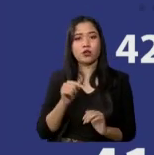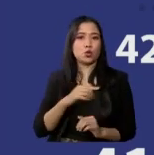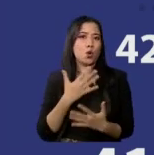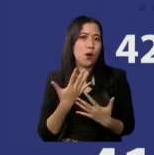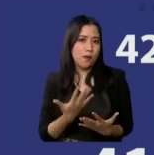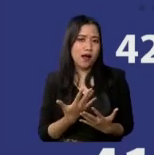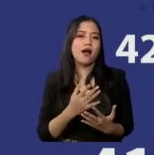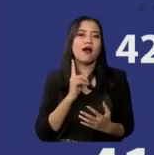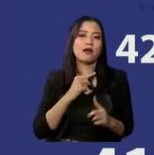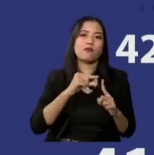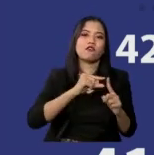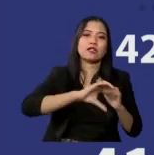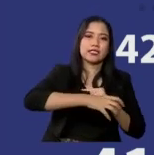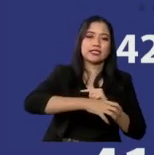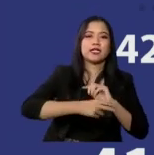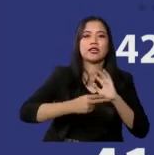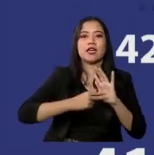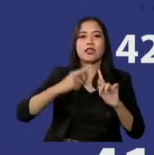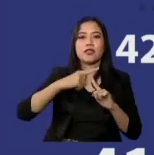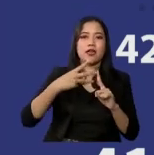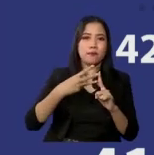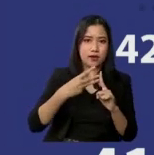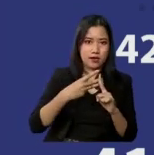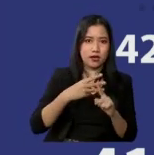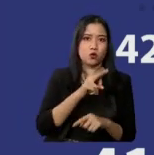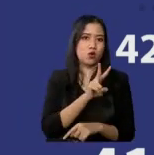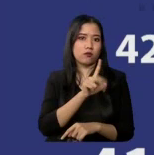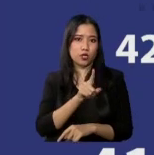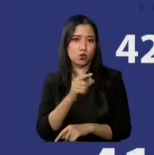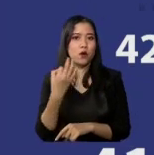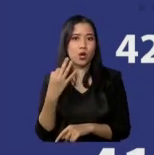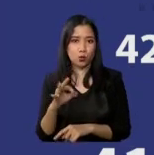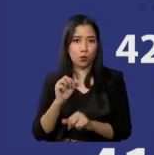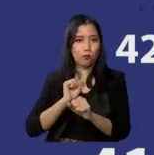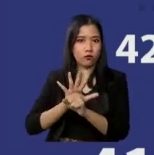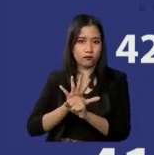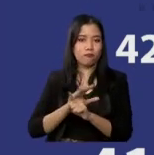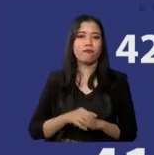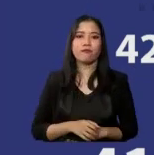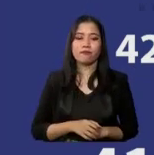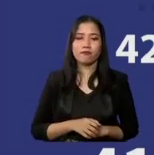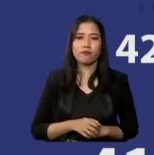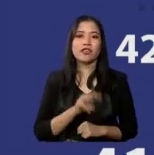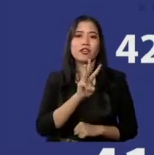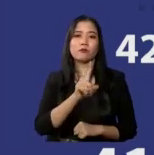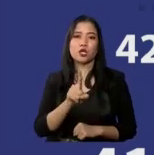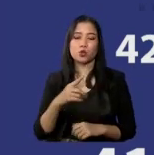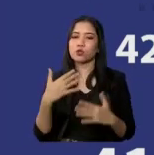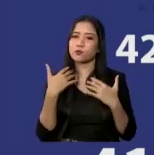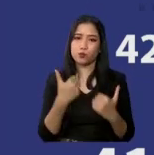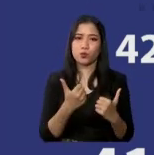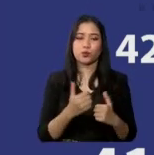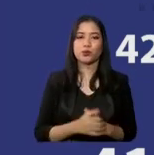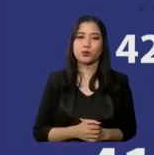dari ini diantaranya adalah Nusa Tenggara Barat 21 kasus baru dan 31 sembuh